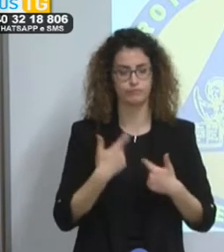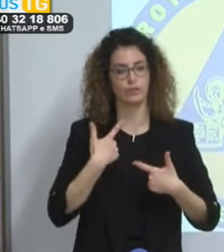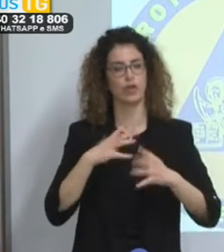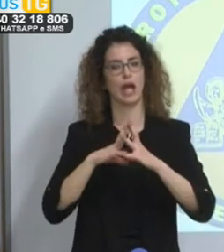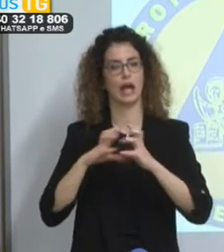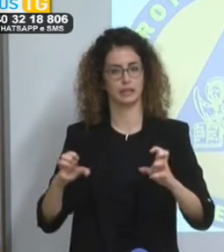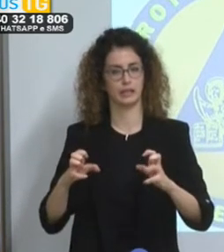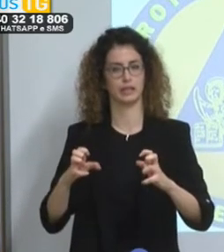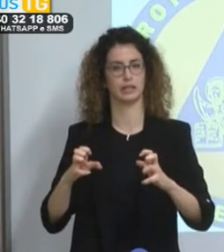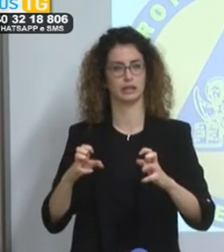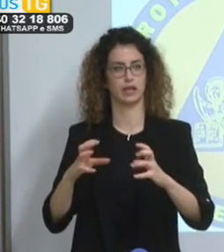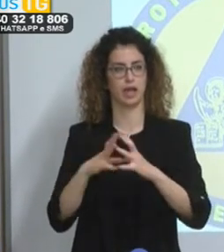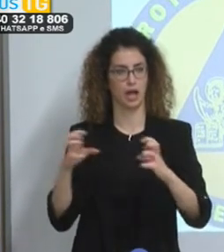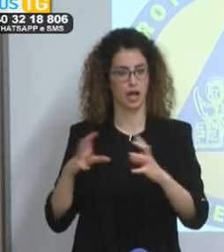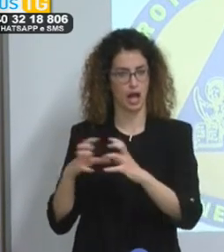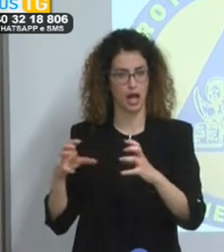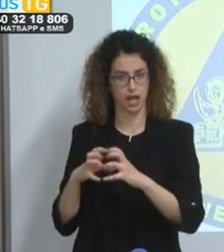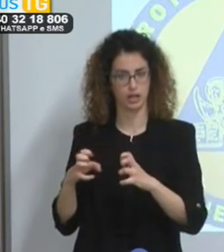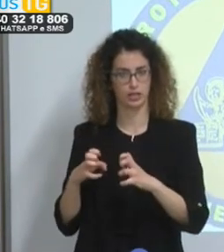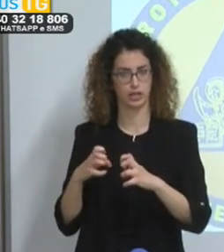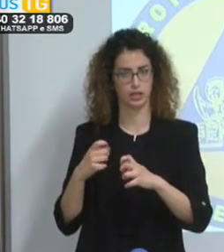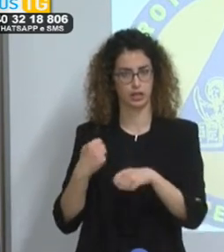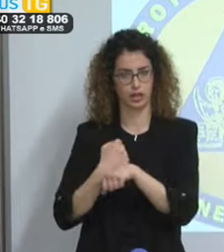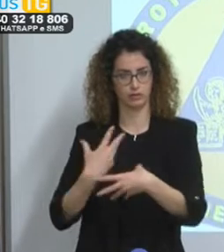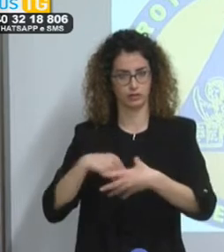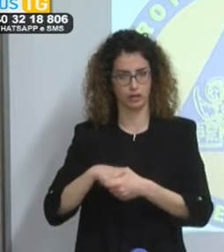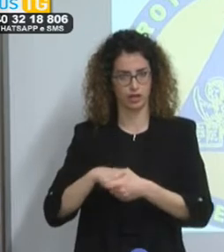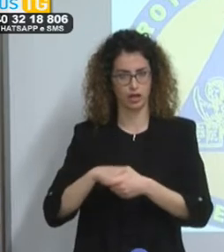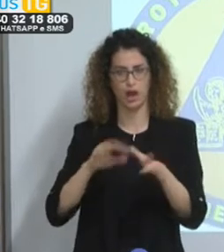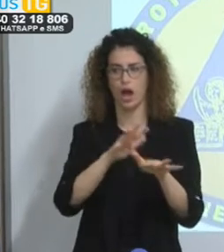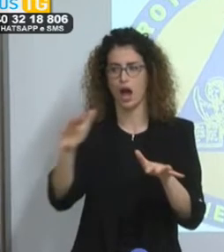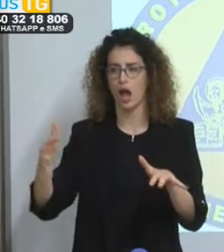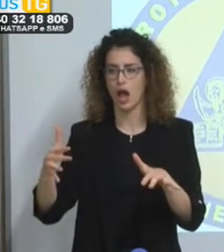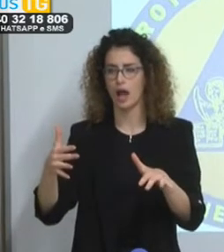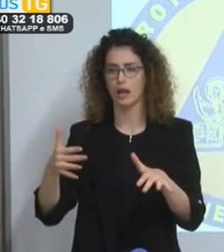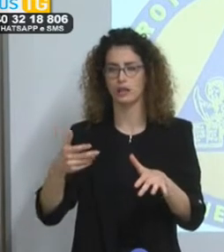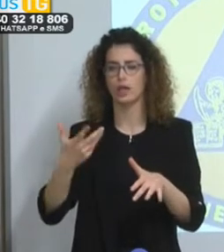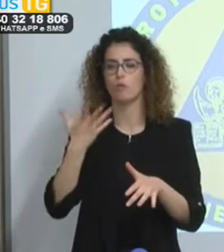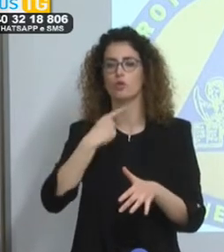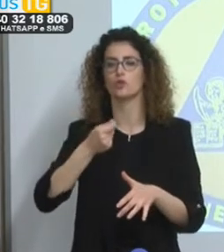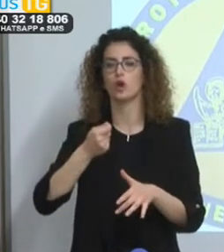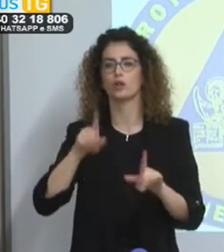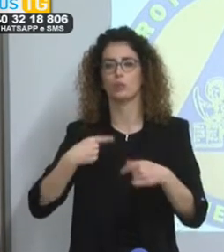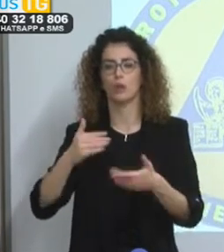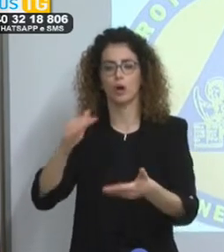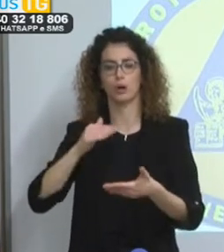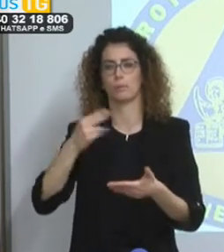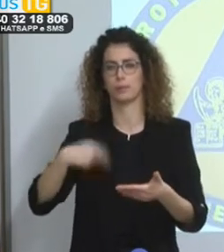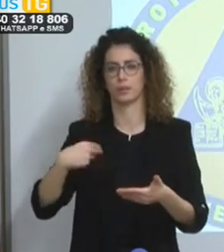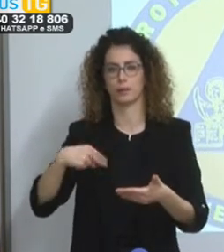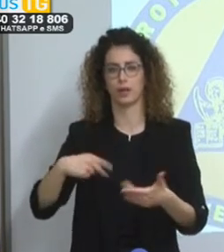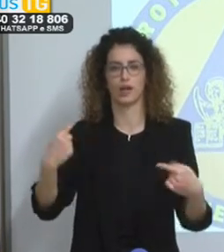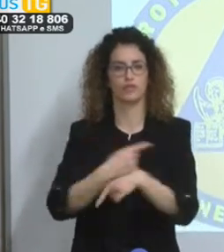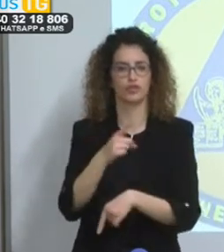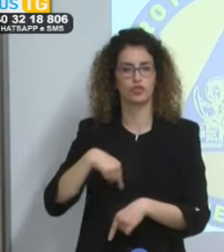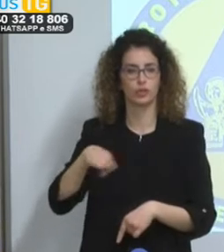noi hanno avuto rapporti, da altre parti si sono fatte pagare merce che poi non è arrivata, da noi non hanno neanche, non sono riusciti a fare la fase, diciamo,